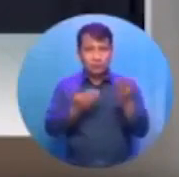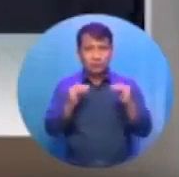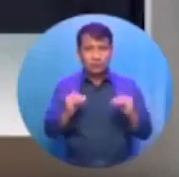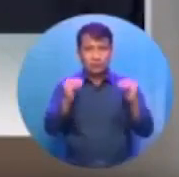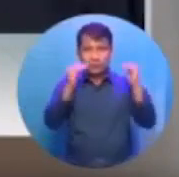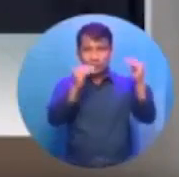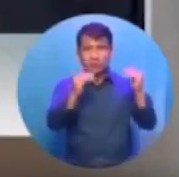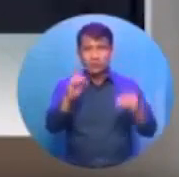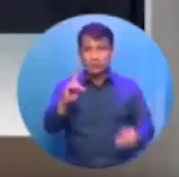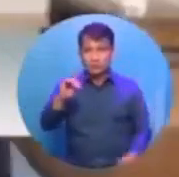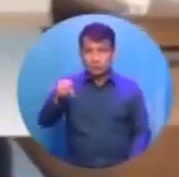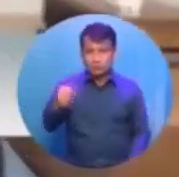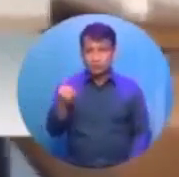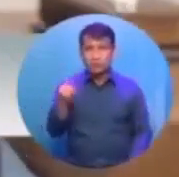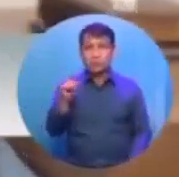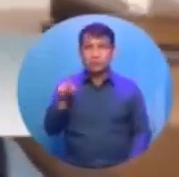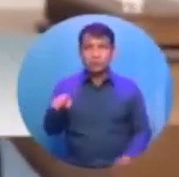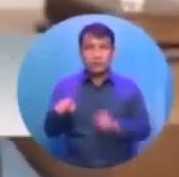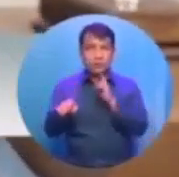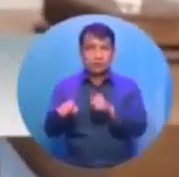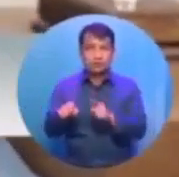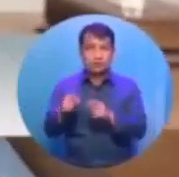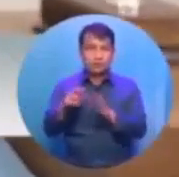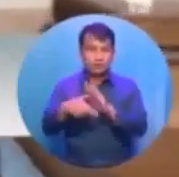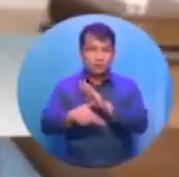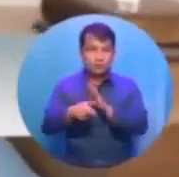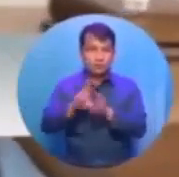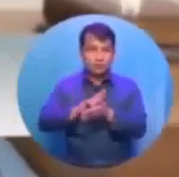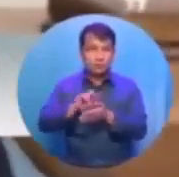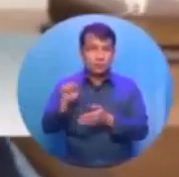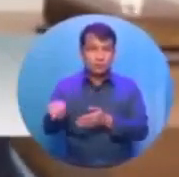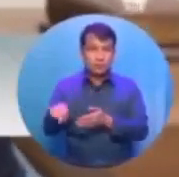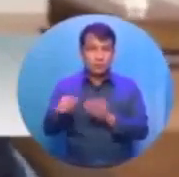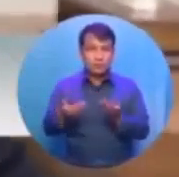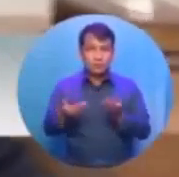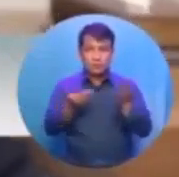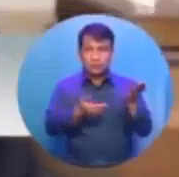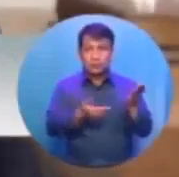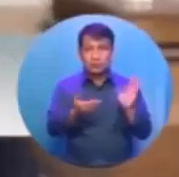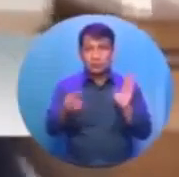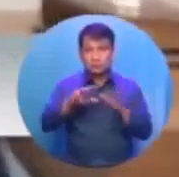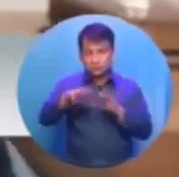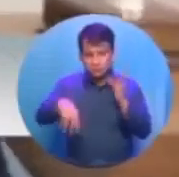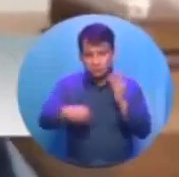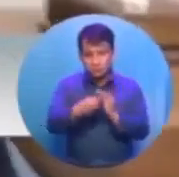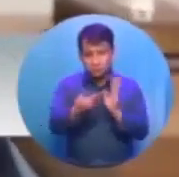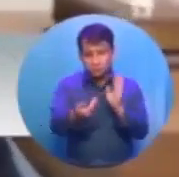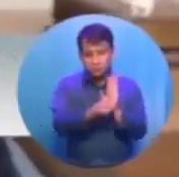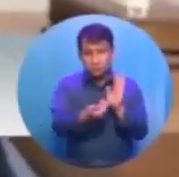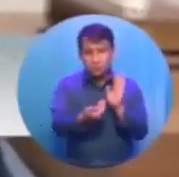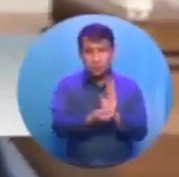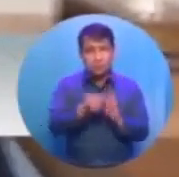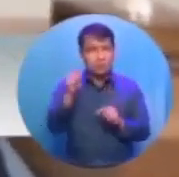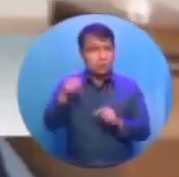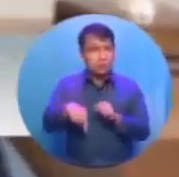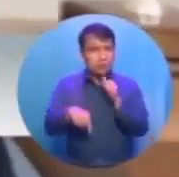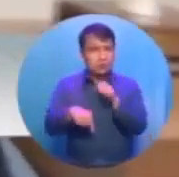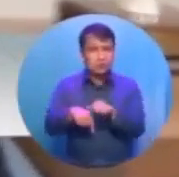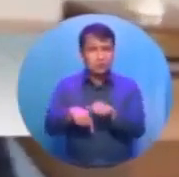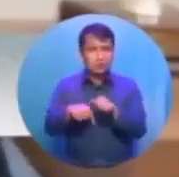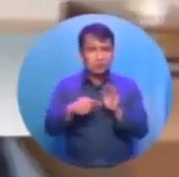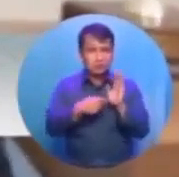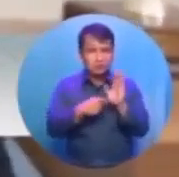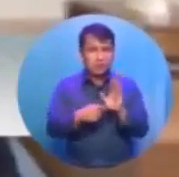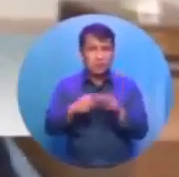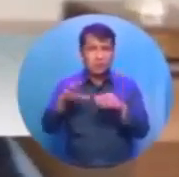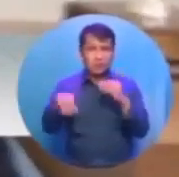i-akyat natin to sa DOJ, Sir Rafi, para sila ang mag-review at this time mag-i-introduce tayo ng evidence explaining na hindi natin to